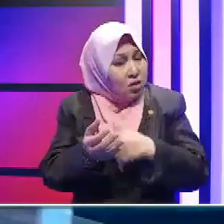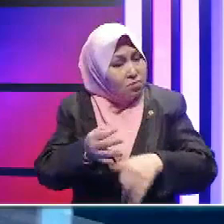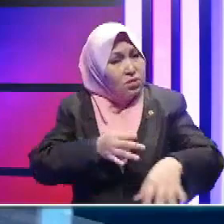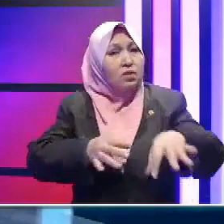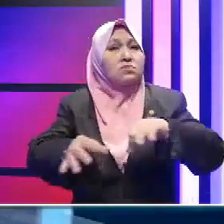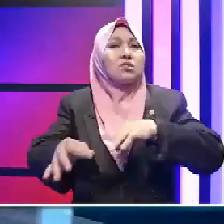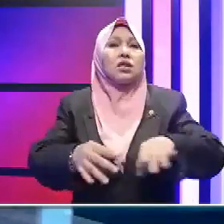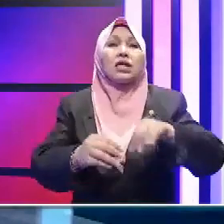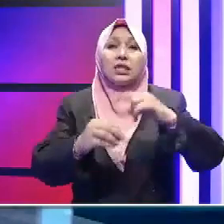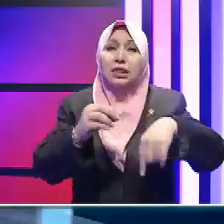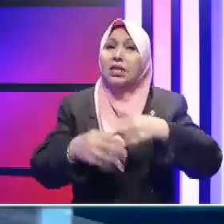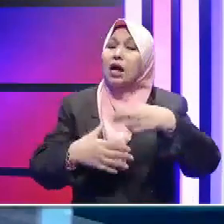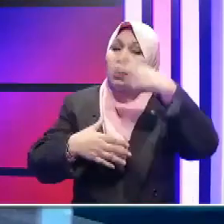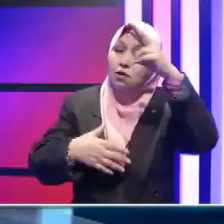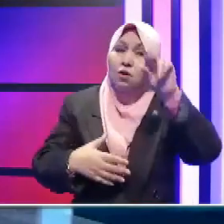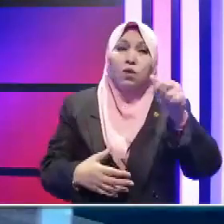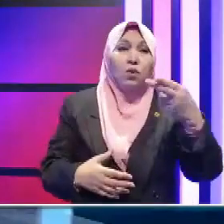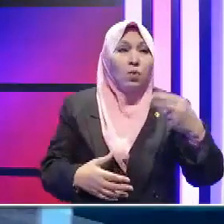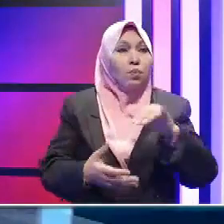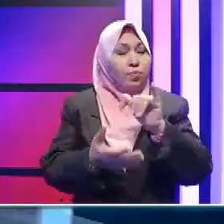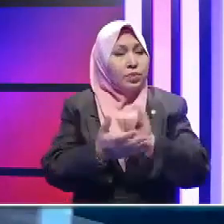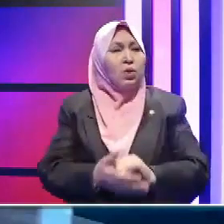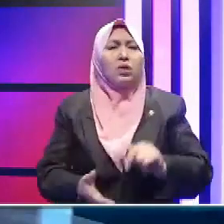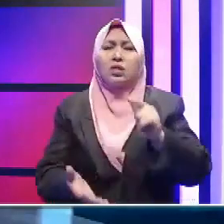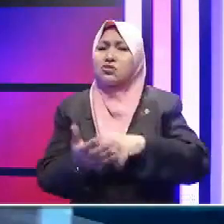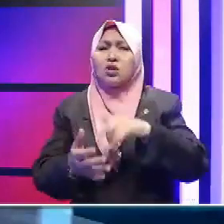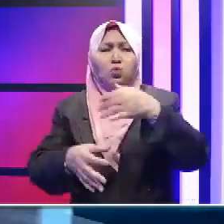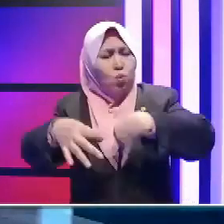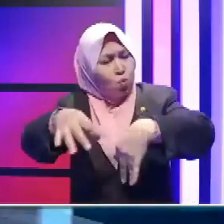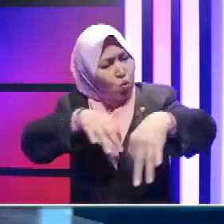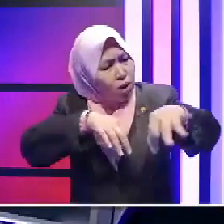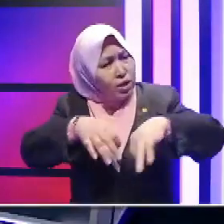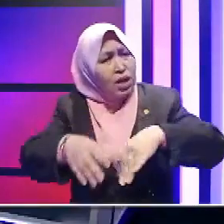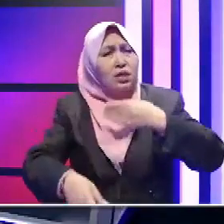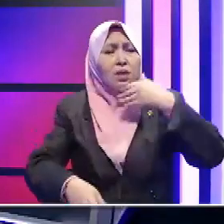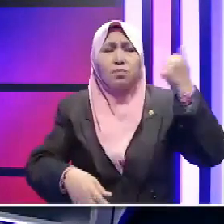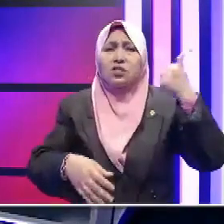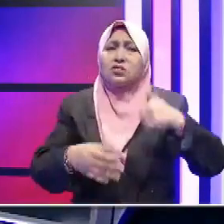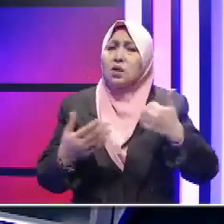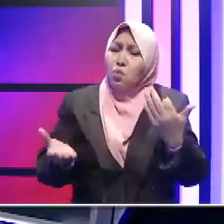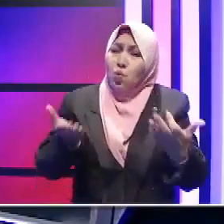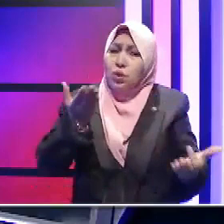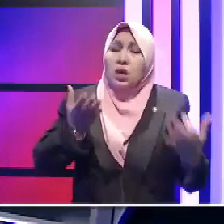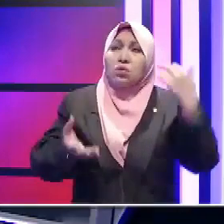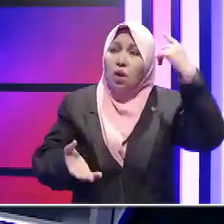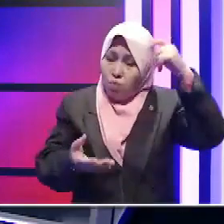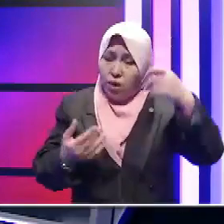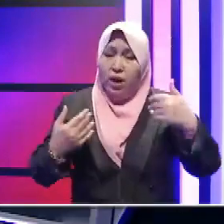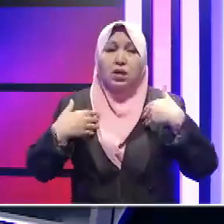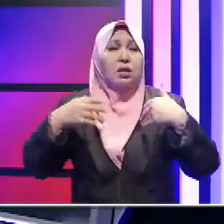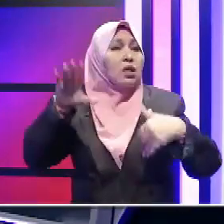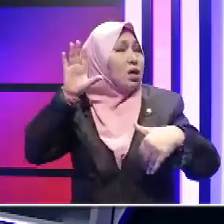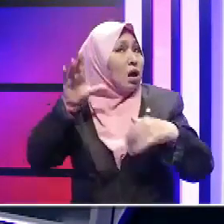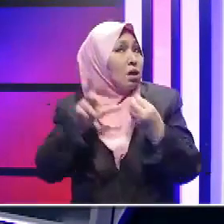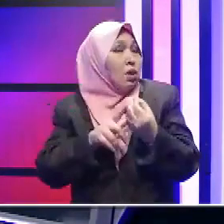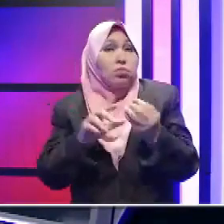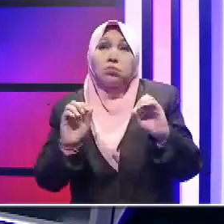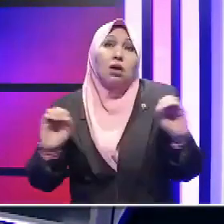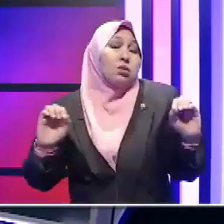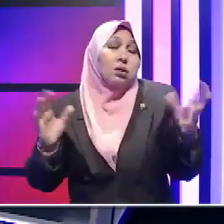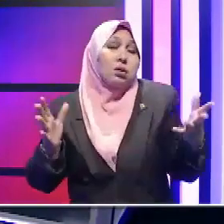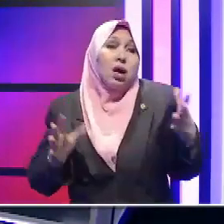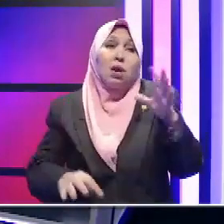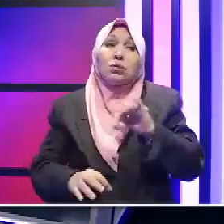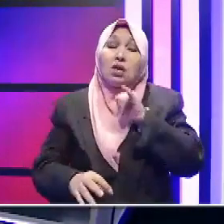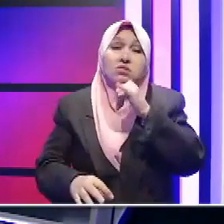ahmadsanusi tentang Arok itu nah ini satu uraian yang menarik yang mungkin tuan-tuan pernah dengan ataupun tidak yang mana